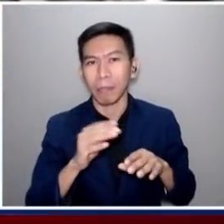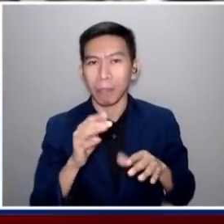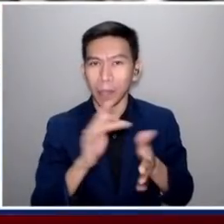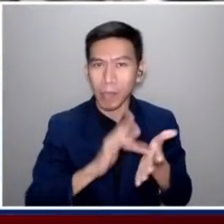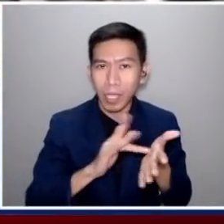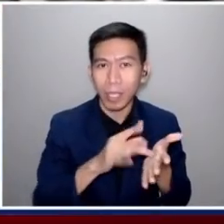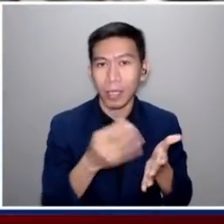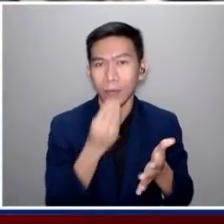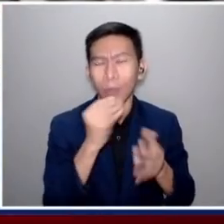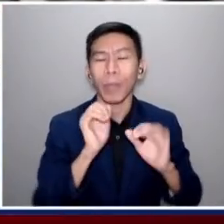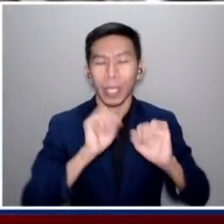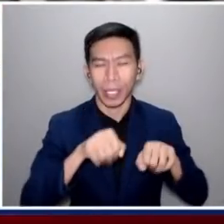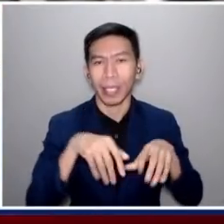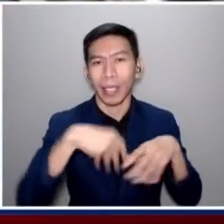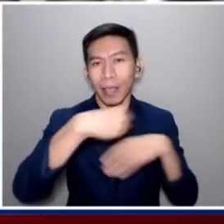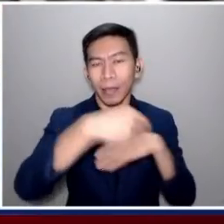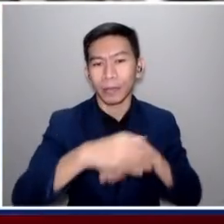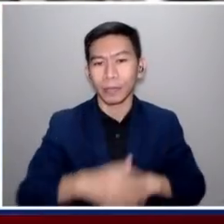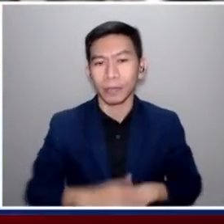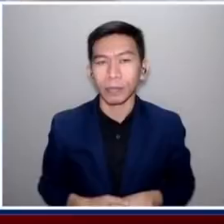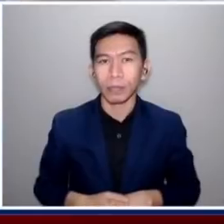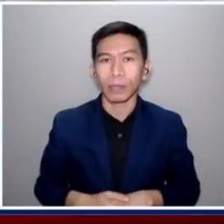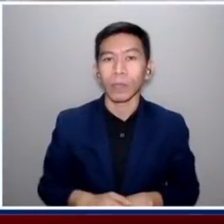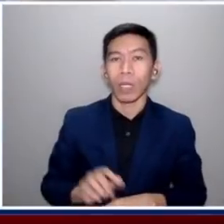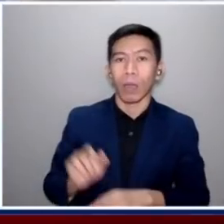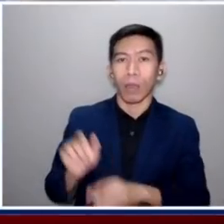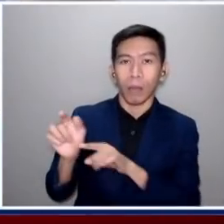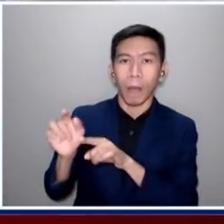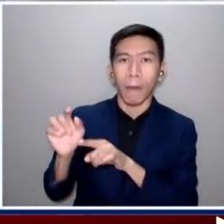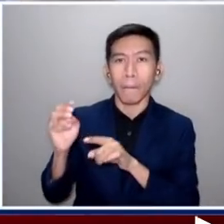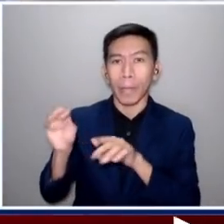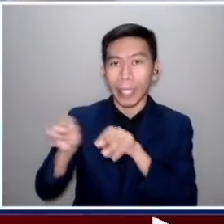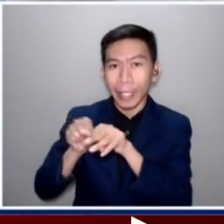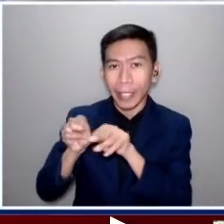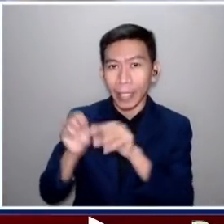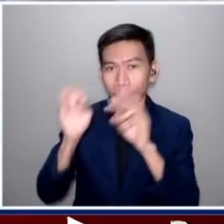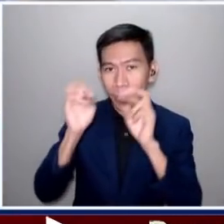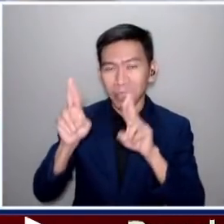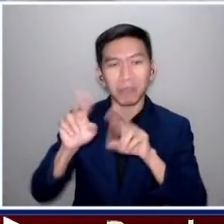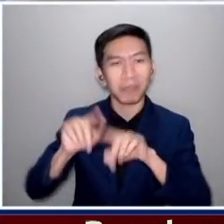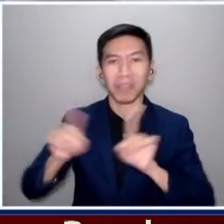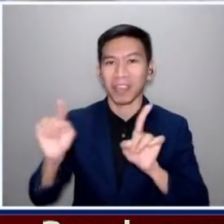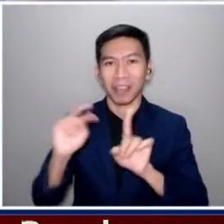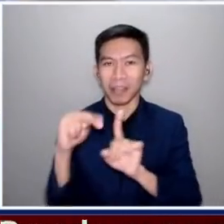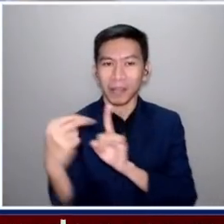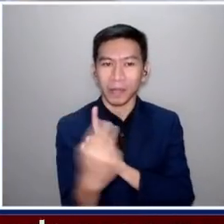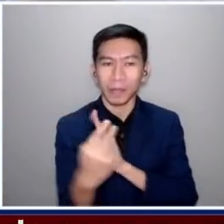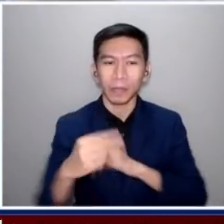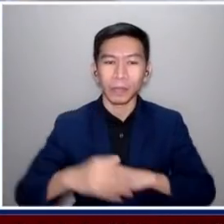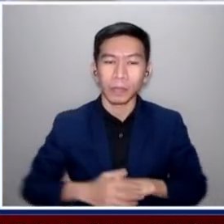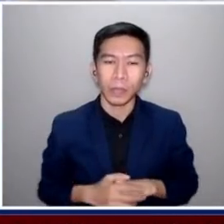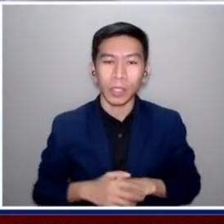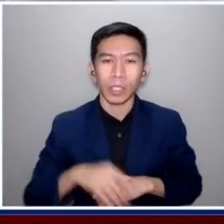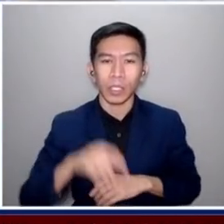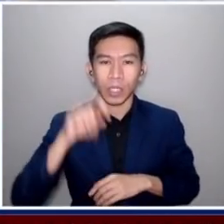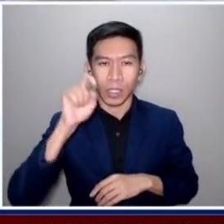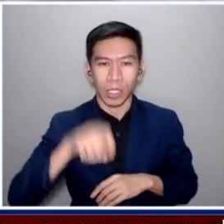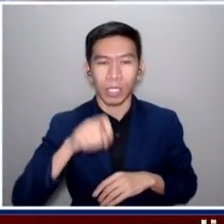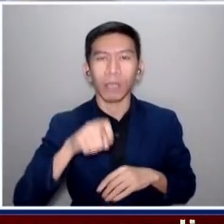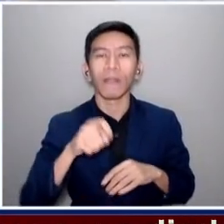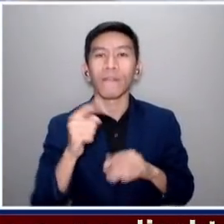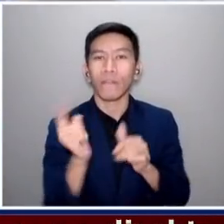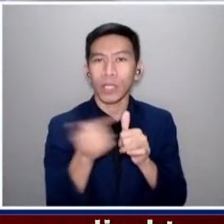pananaw ni Marikina City Mayor Marcy Teodoro. It should be given a serious thought in the conduct of